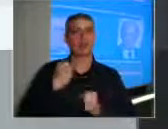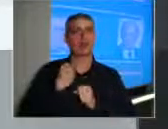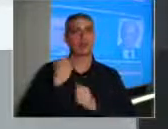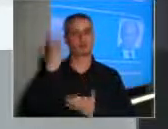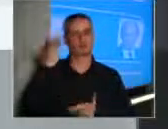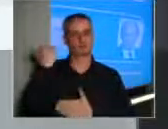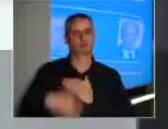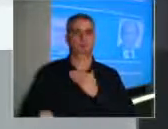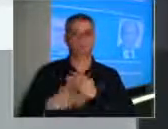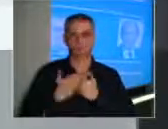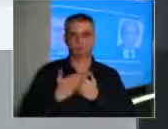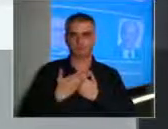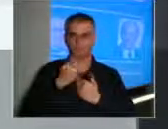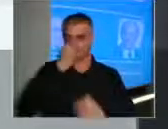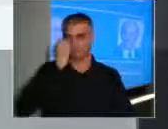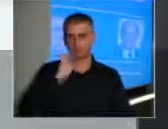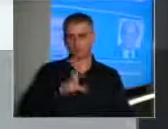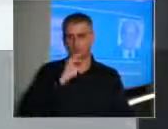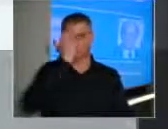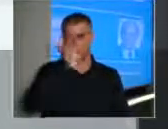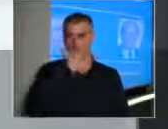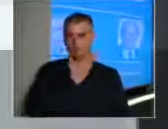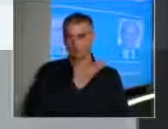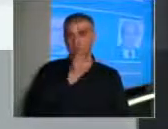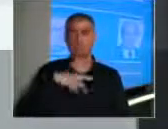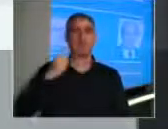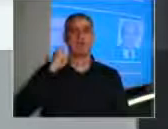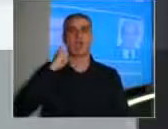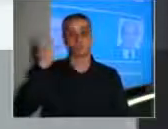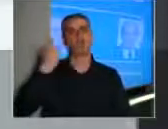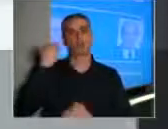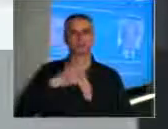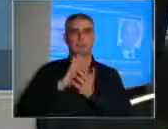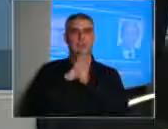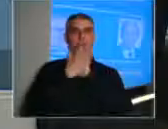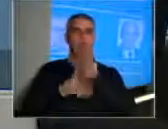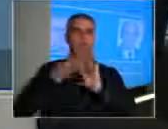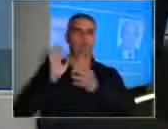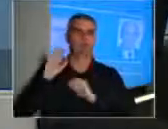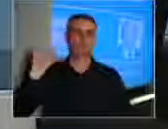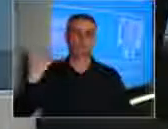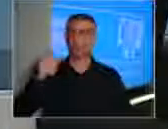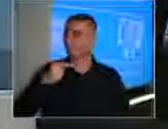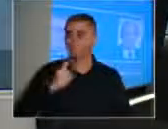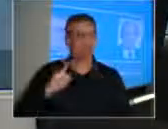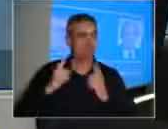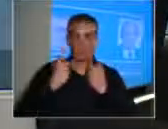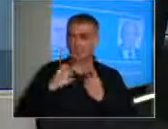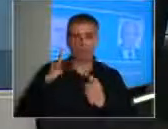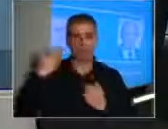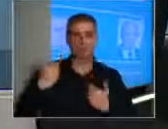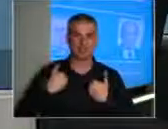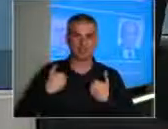לשים קץ לחוצפה הזאת של חמאסניקים, ושהילד שקד תשלים את המהפכה המשפטית שלה. אבל זה לא יקרה אם לא יהיה